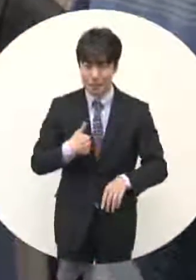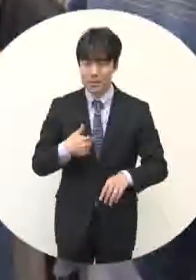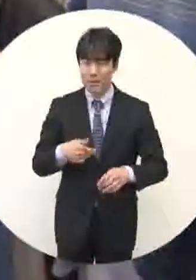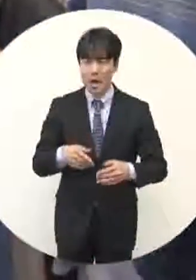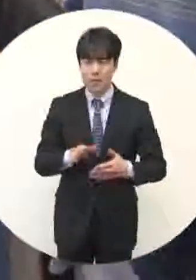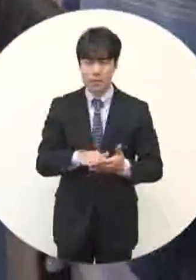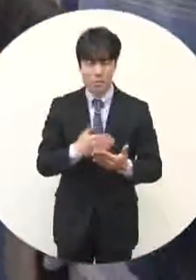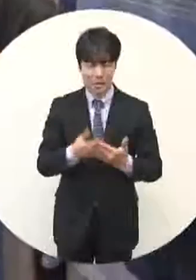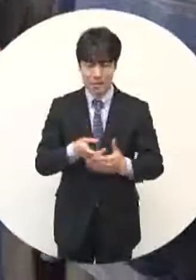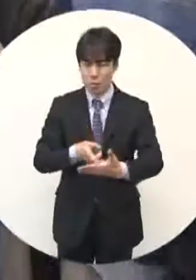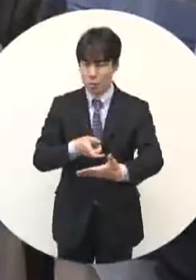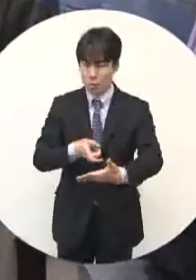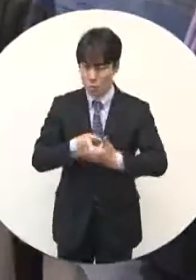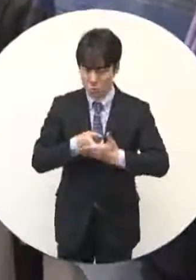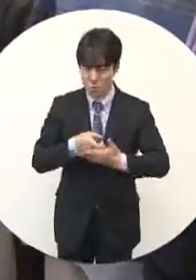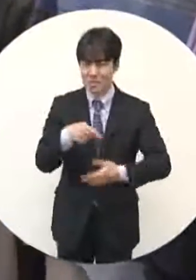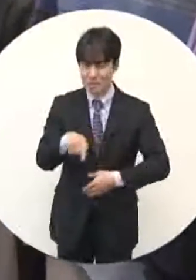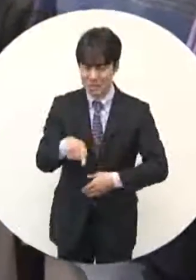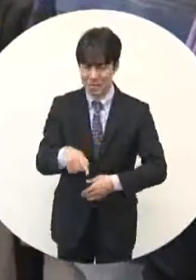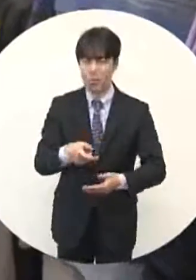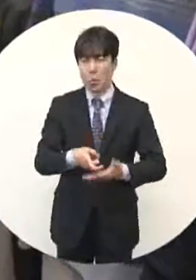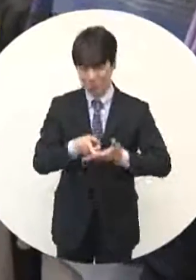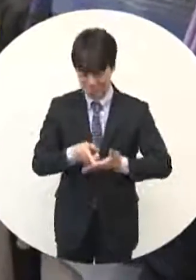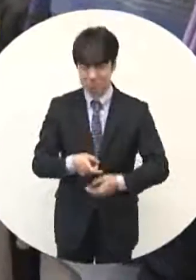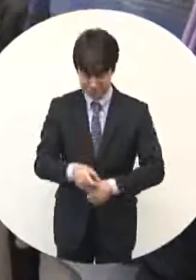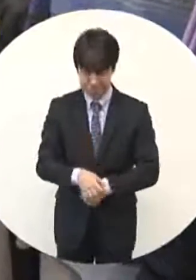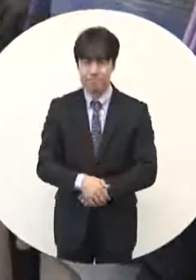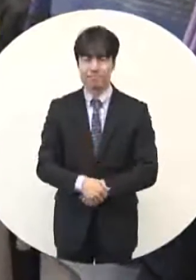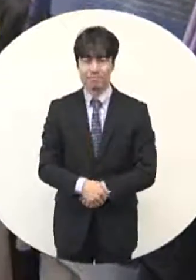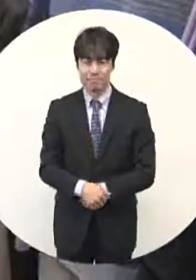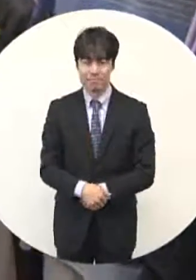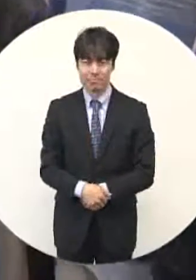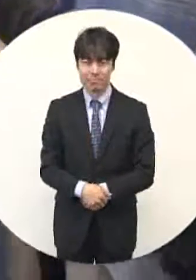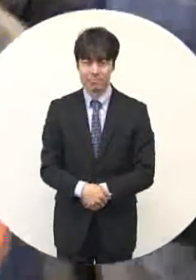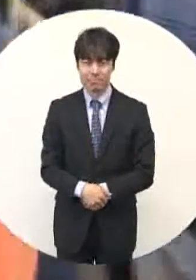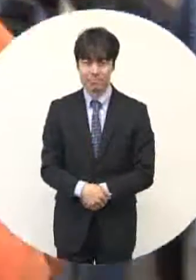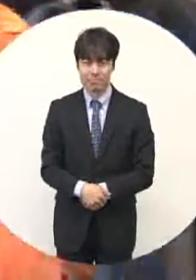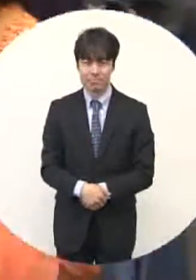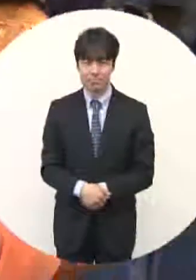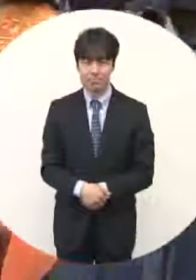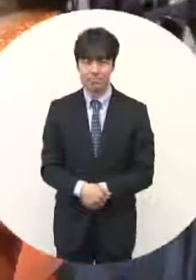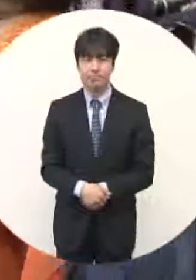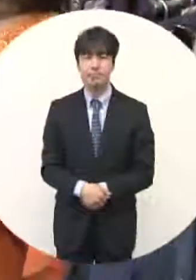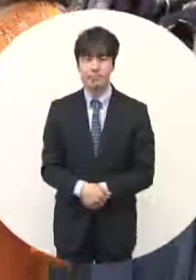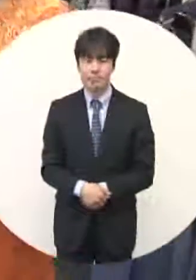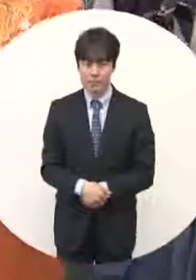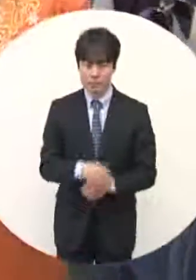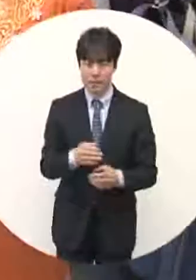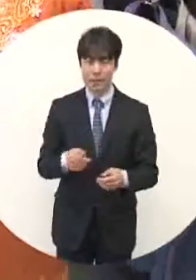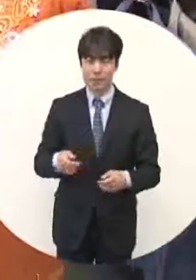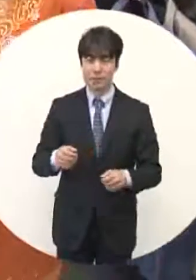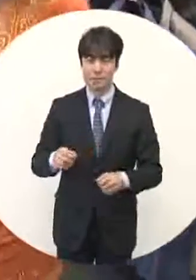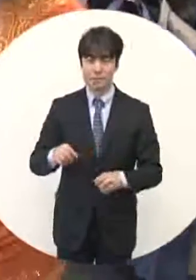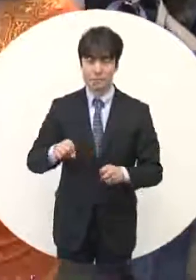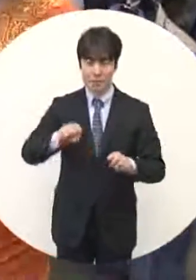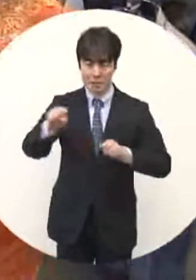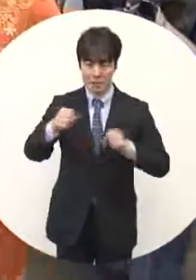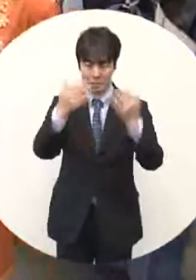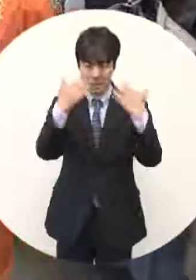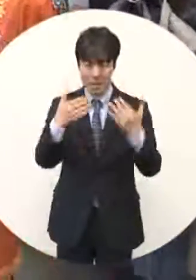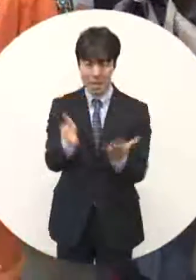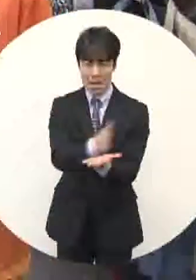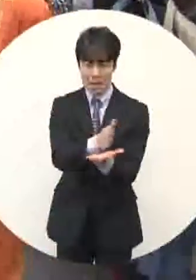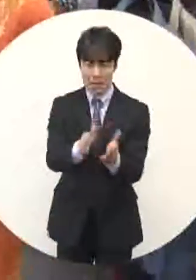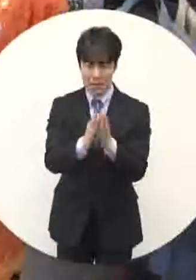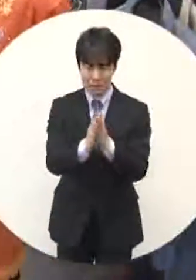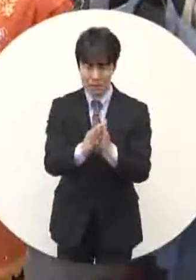げしたということで、はい、お買い得ですよ。 はい、はい、それではいよいよ判定に参りたいと思うんですが、はい、判定は